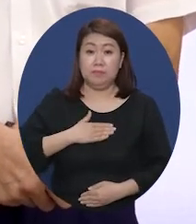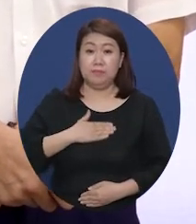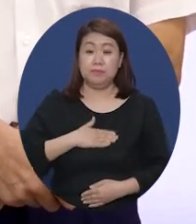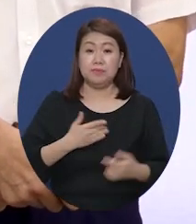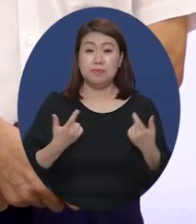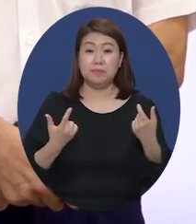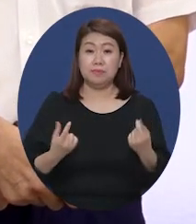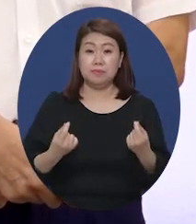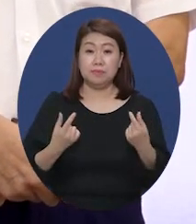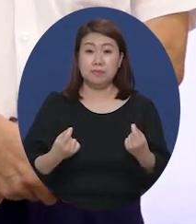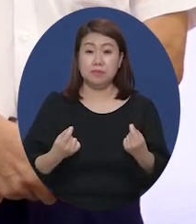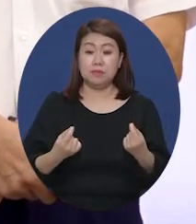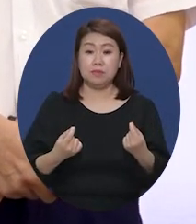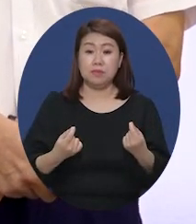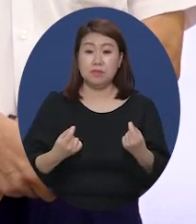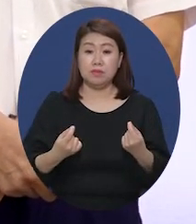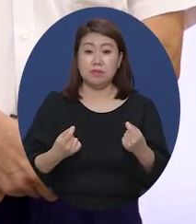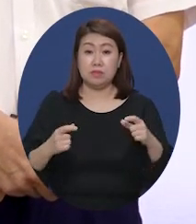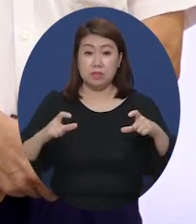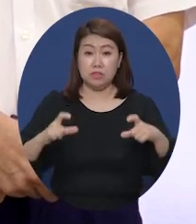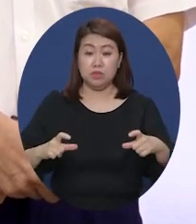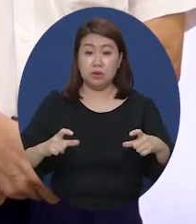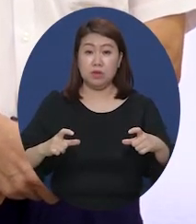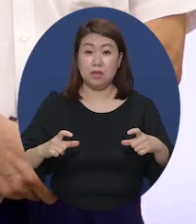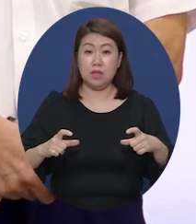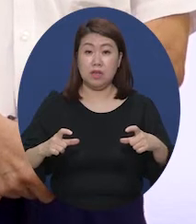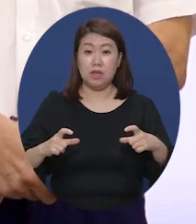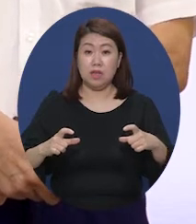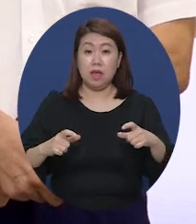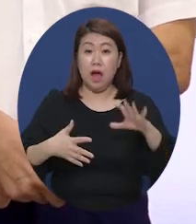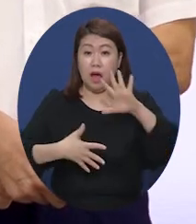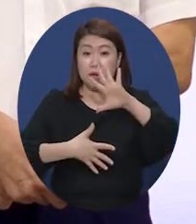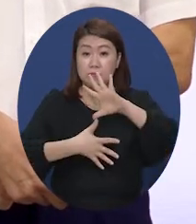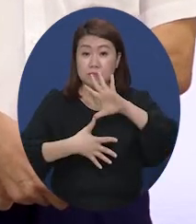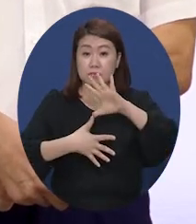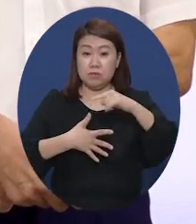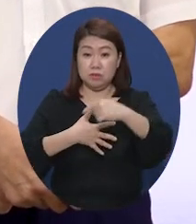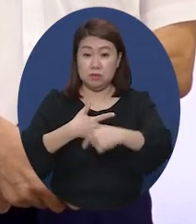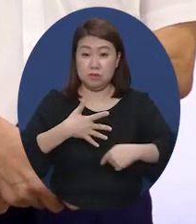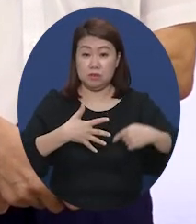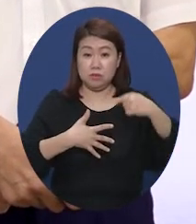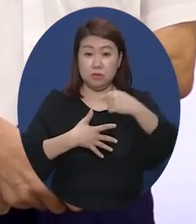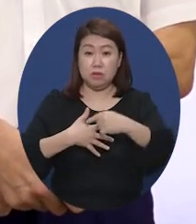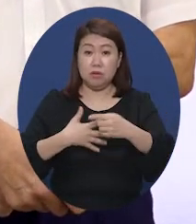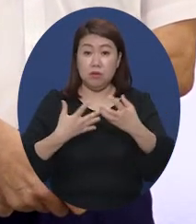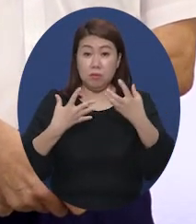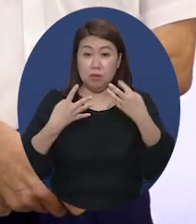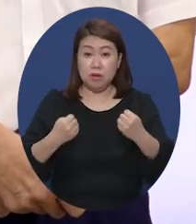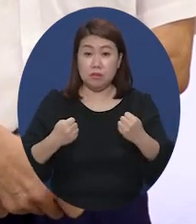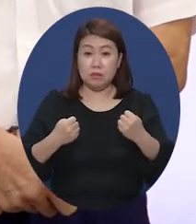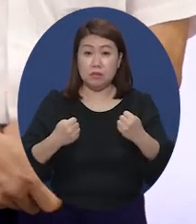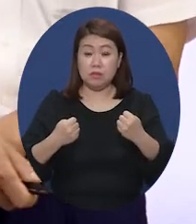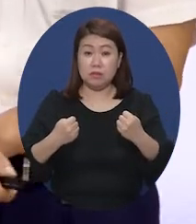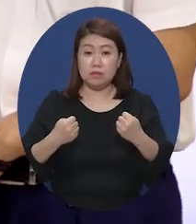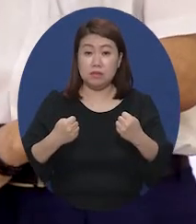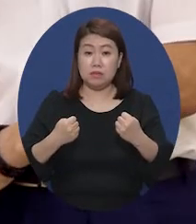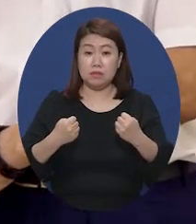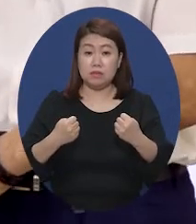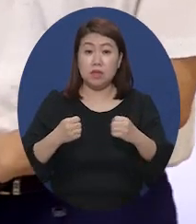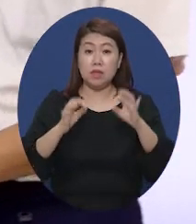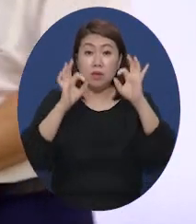다 아시다시피 이제 아마존이라고 하는 이 지역은 남미 대륙의 상당 부분을 차지하고 있습니다. 지금